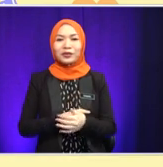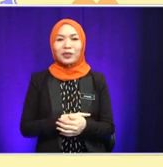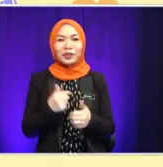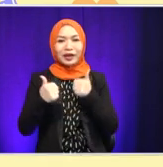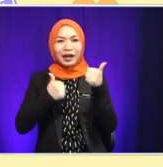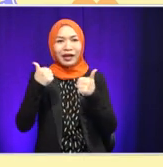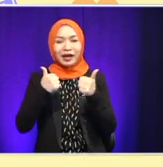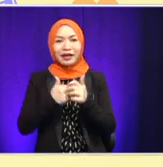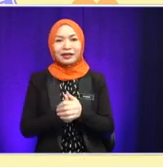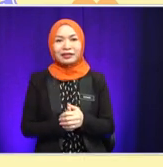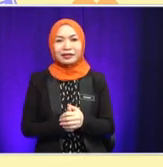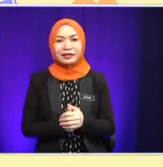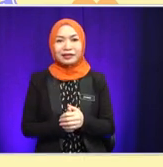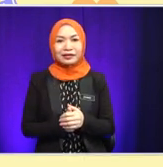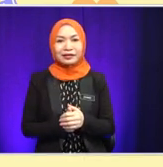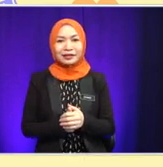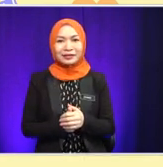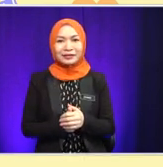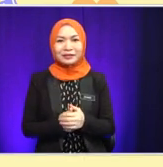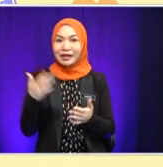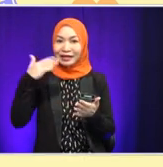wis Santi satu lagi lagi